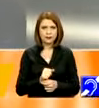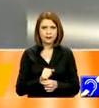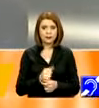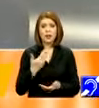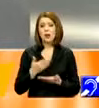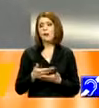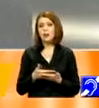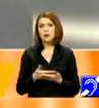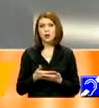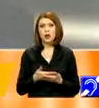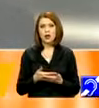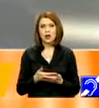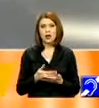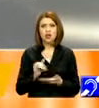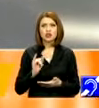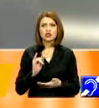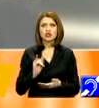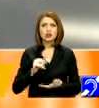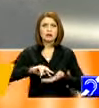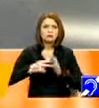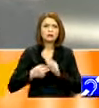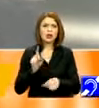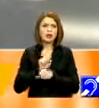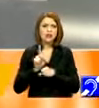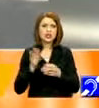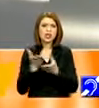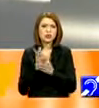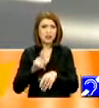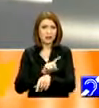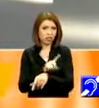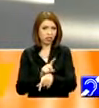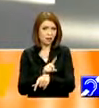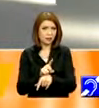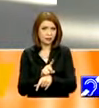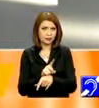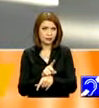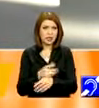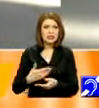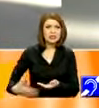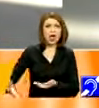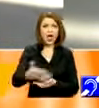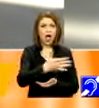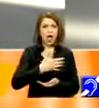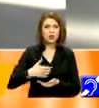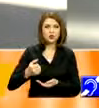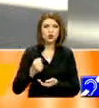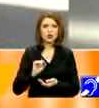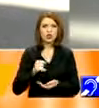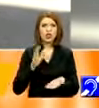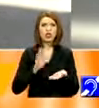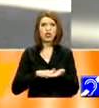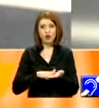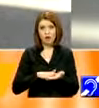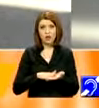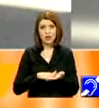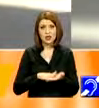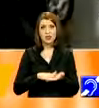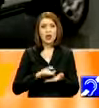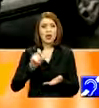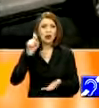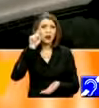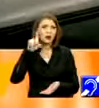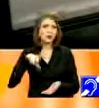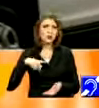tocmai pentru ca cei care se ocupă de diverse dosare să aibă timp să adune și probele pe care le mai consideră